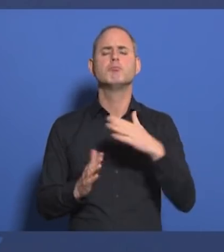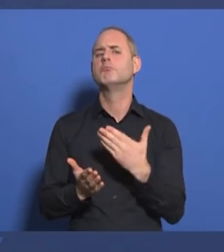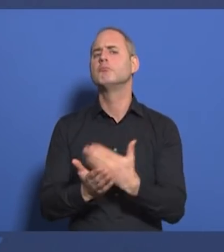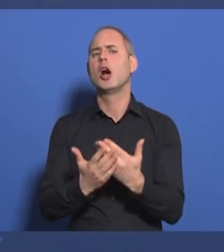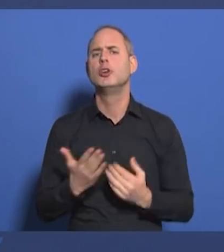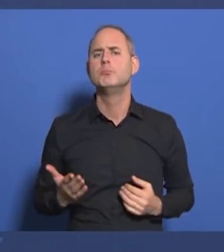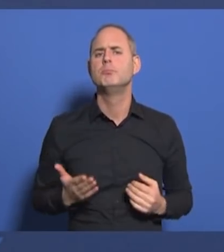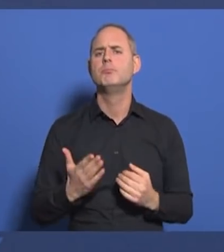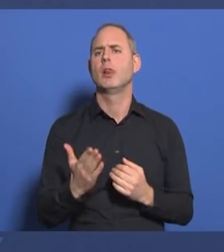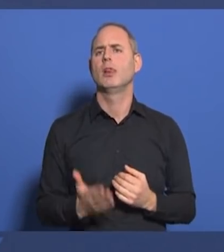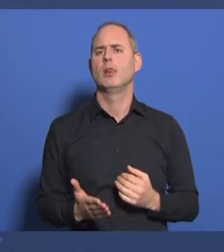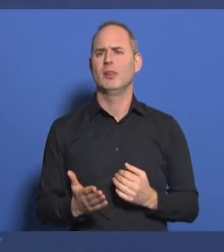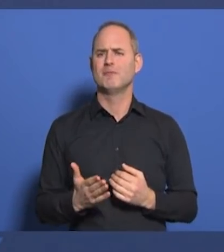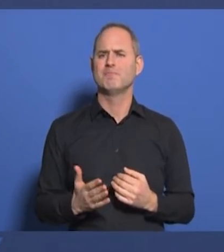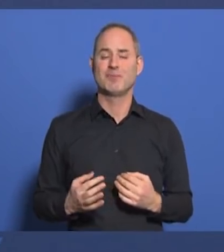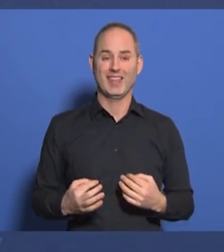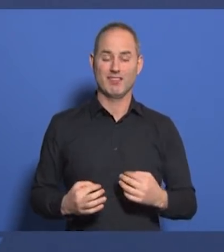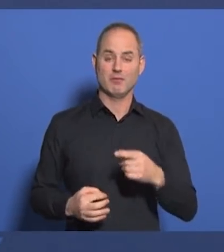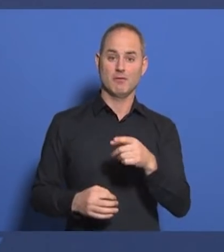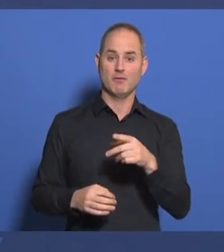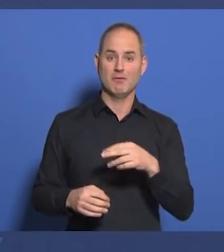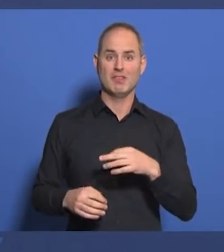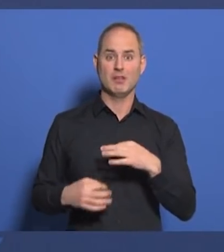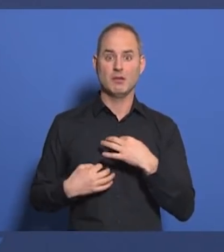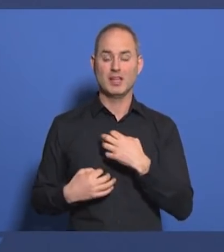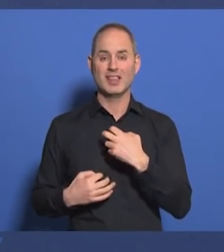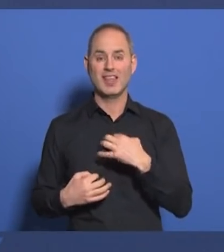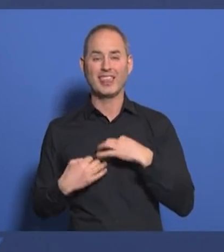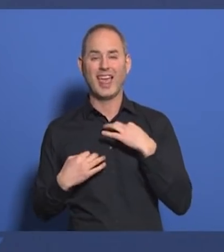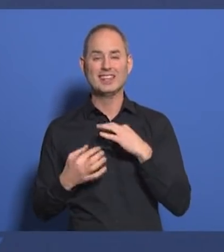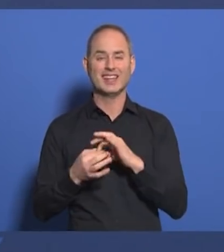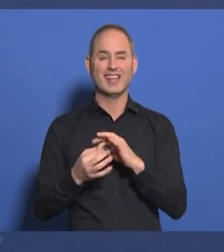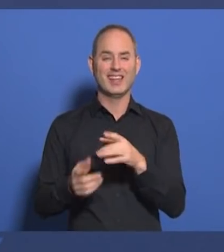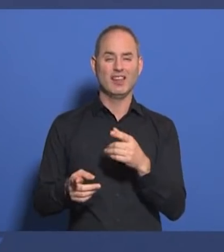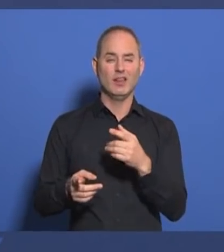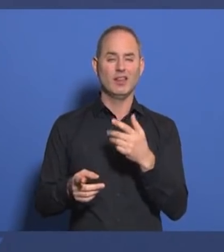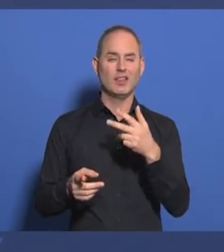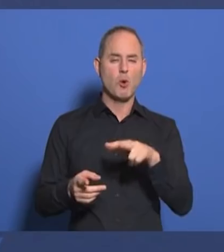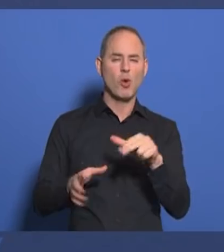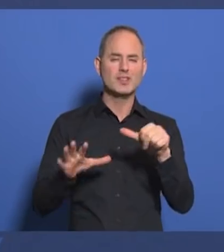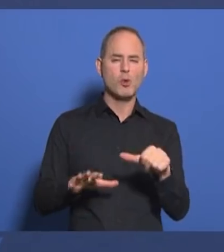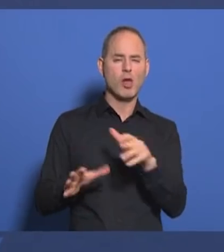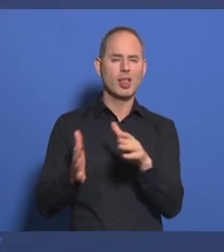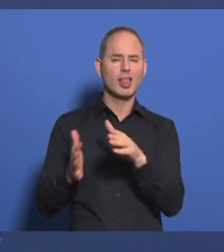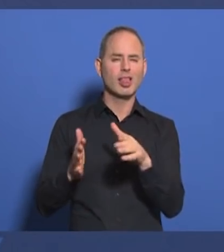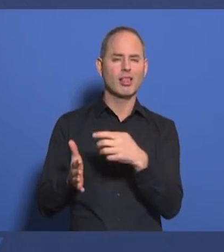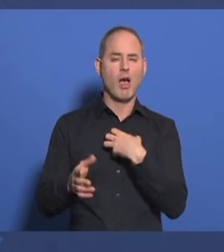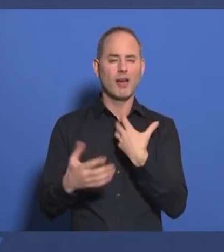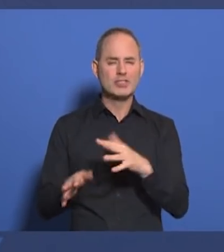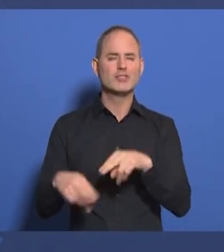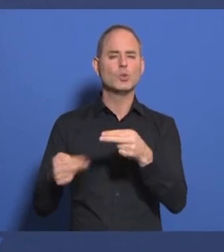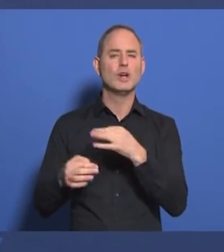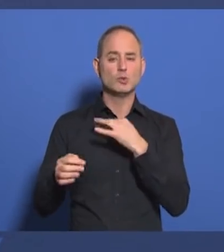das muss beendet werden. Solche Entscheidungen können auch nicht einfach auf der Homepage vom RKI, das ich ansonsten sehr schätze,